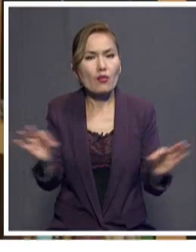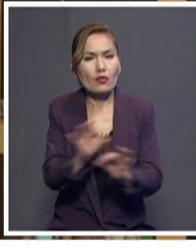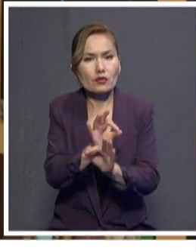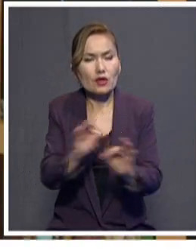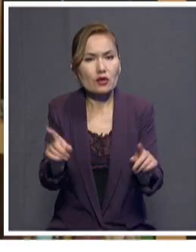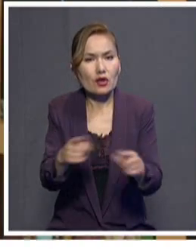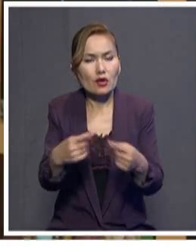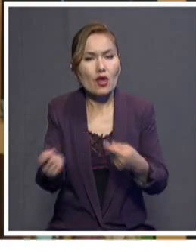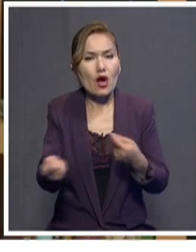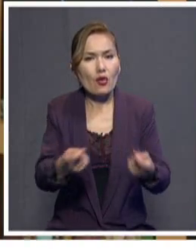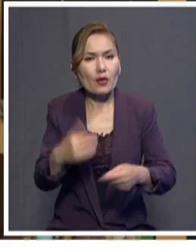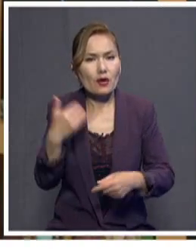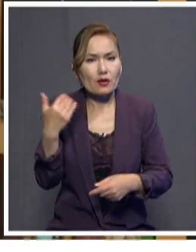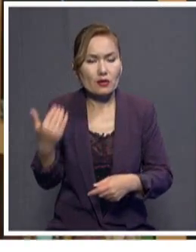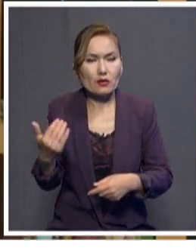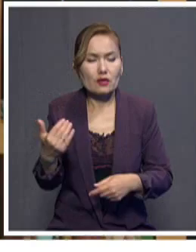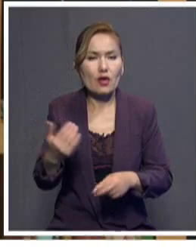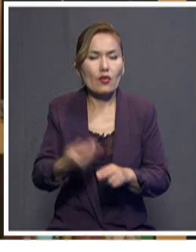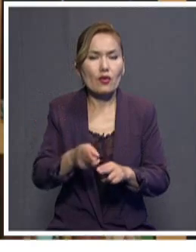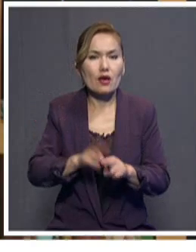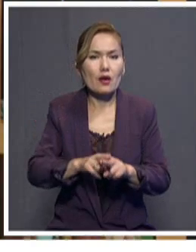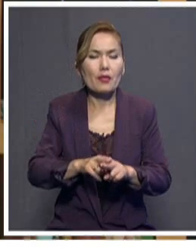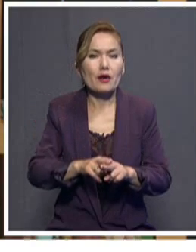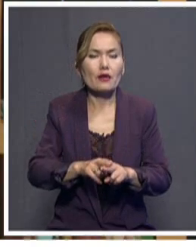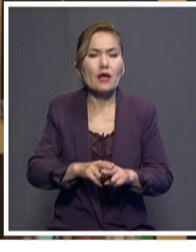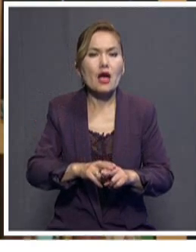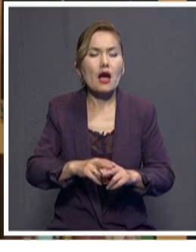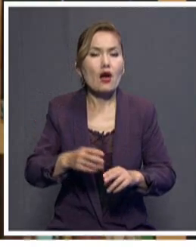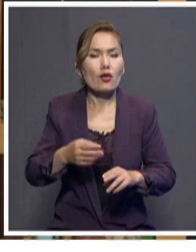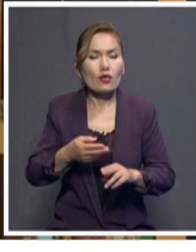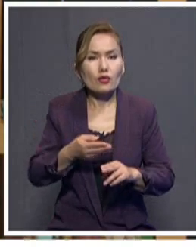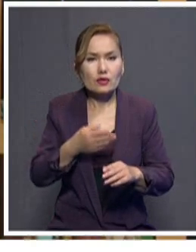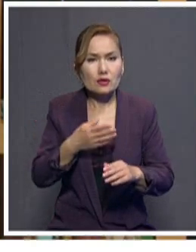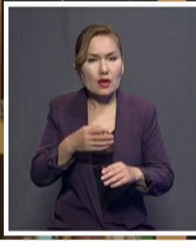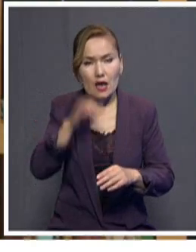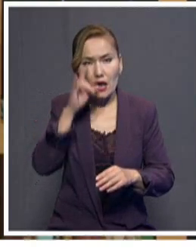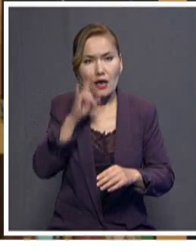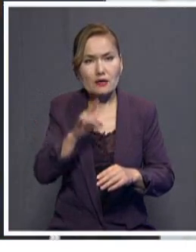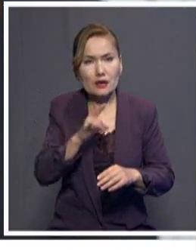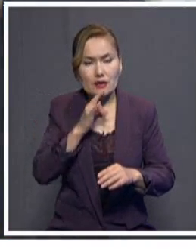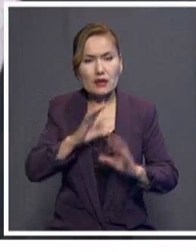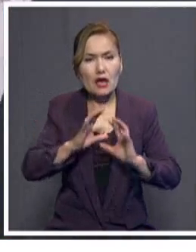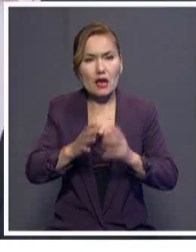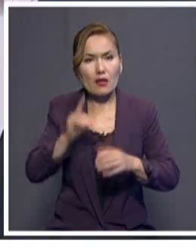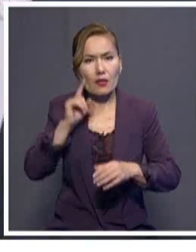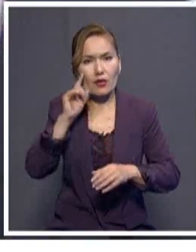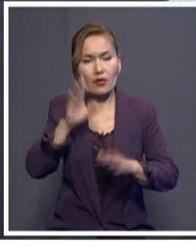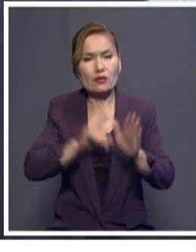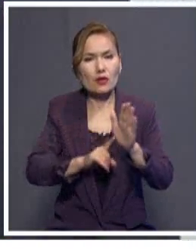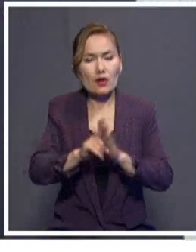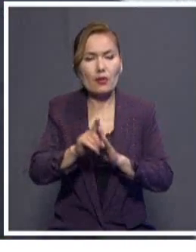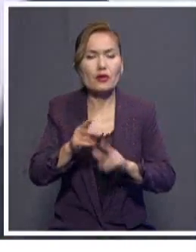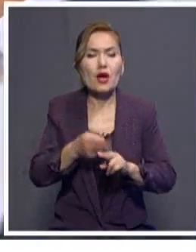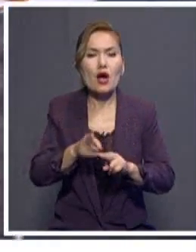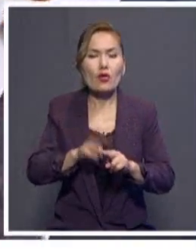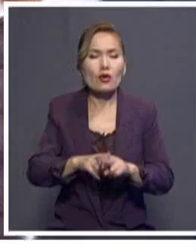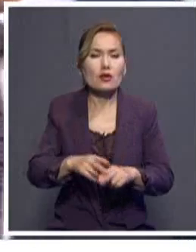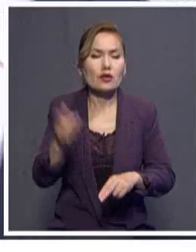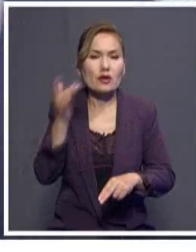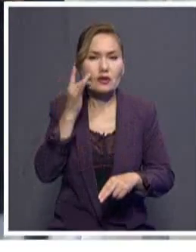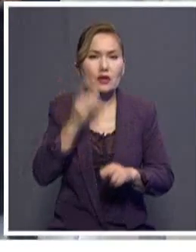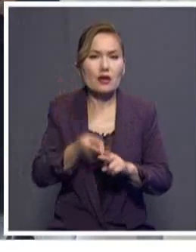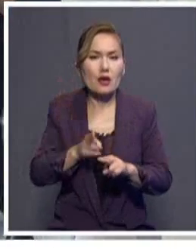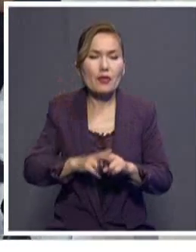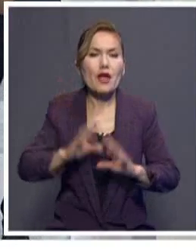сенемін, және ол бір әлемдік кеңістікте өзінің орны болатынына сенемін. Арман Жүдебаевтың алдыға қойған мақсатын жүзеге